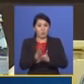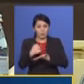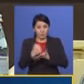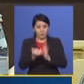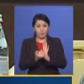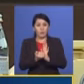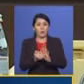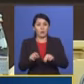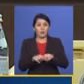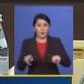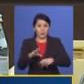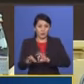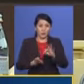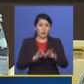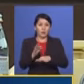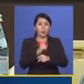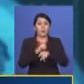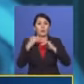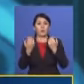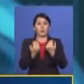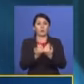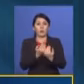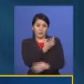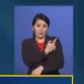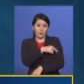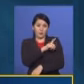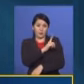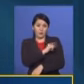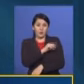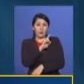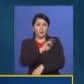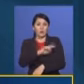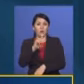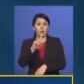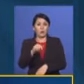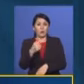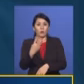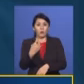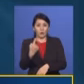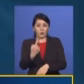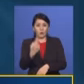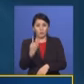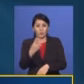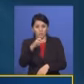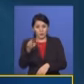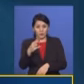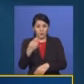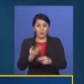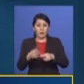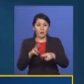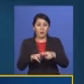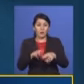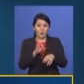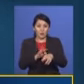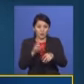Ал үкіметтің жоспарында карантин шараларын іске асыратын медицина қызметкерлеріне 143,4 миллиард теңге қаралған.